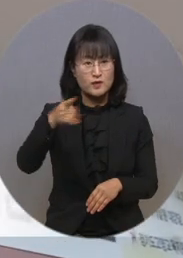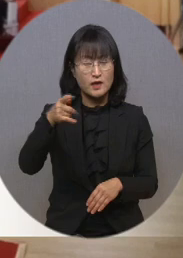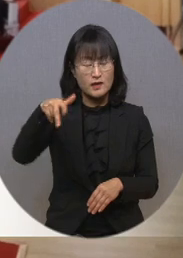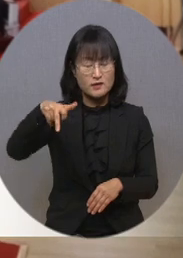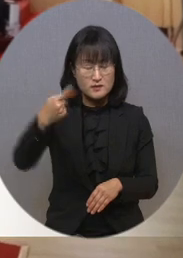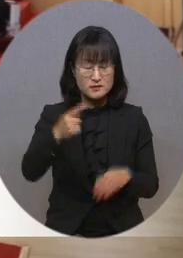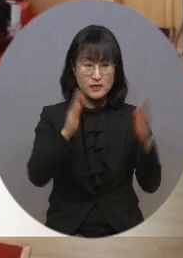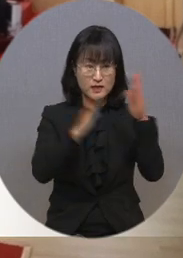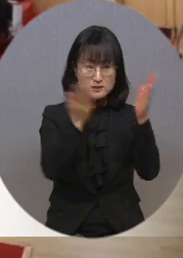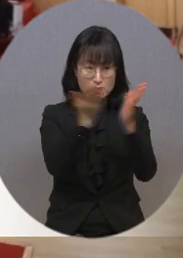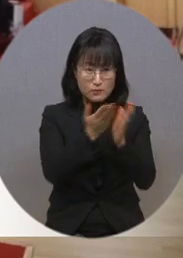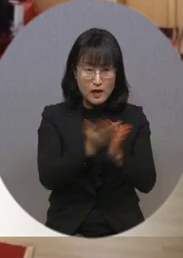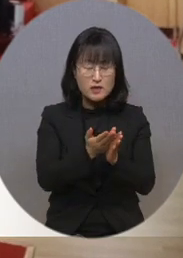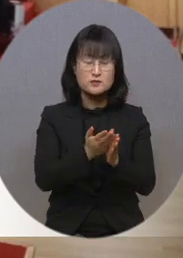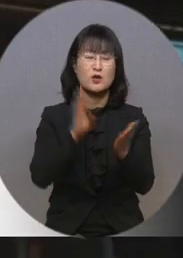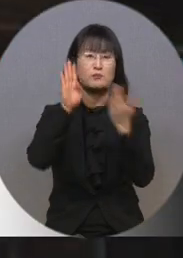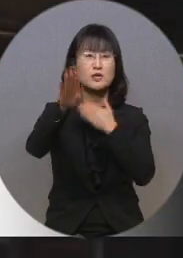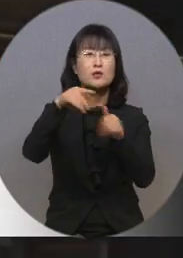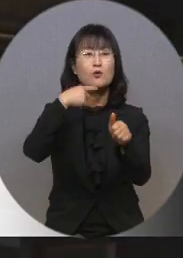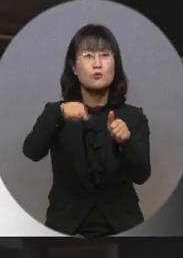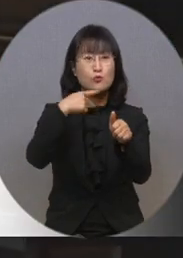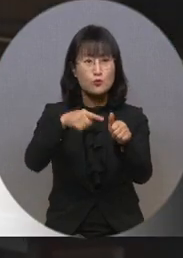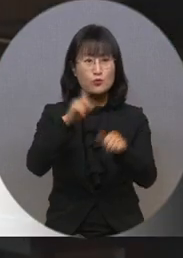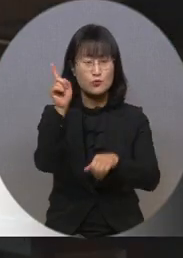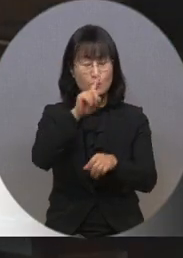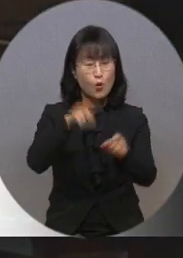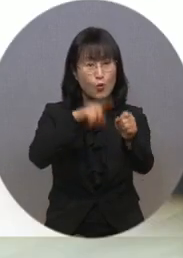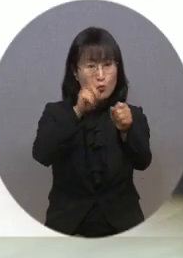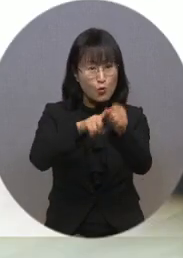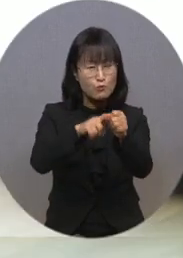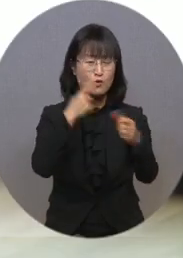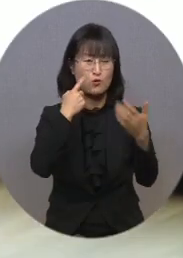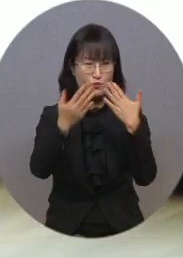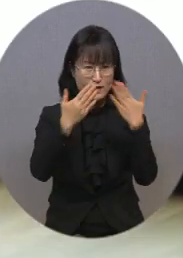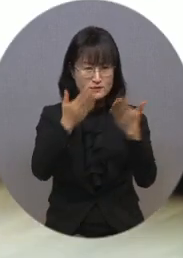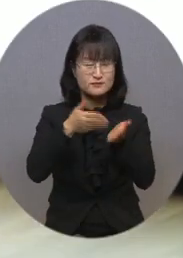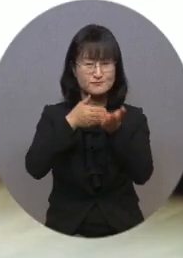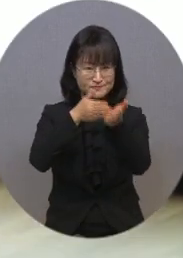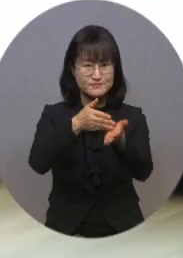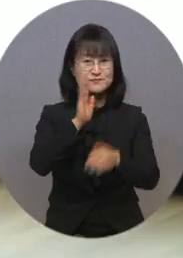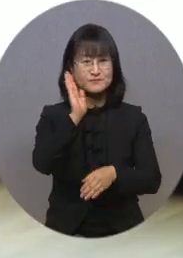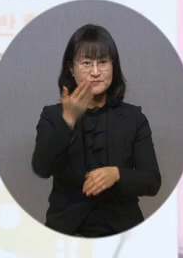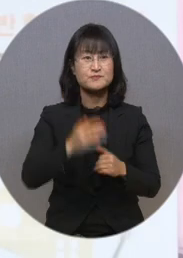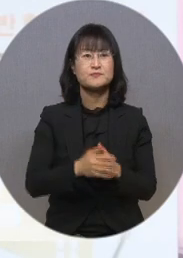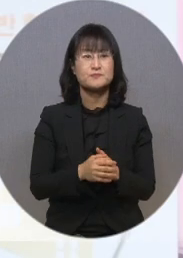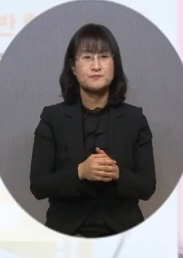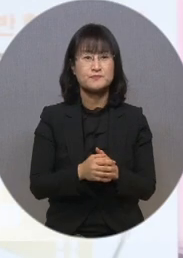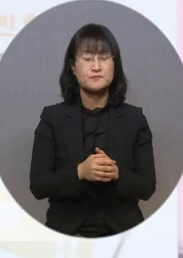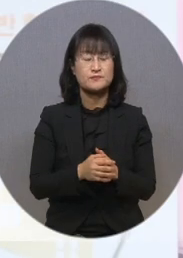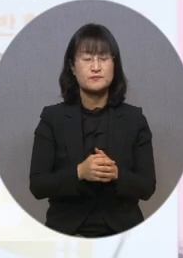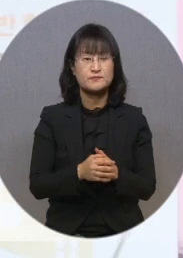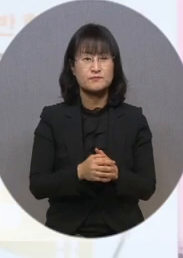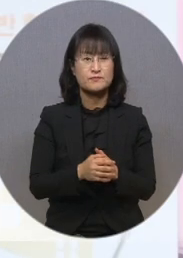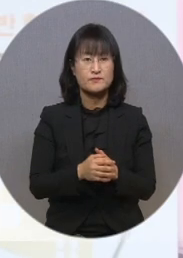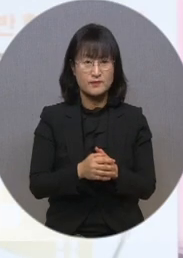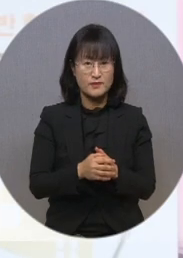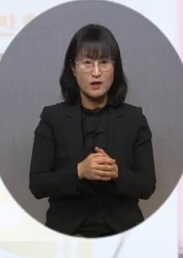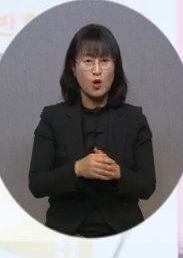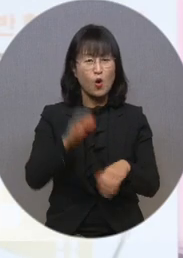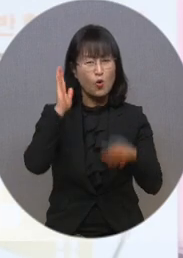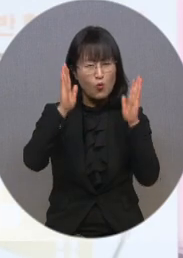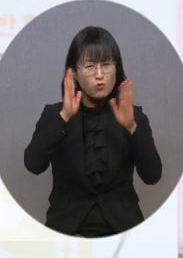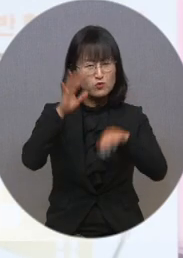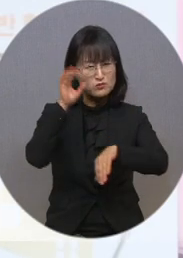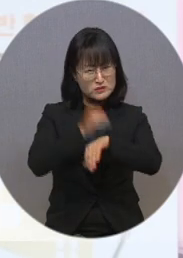맞춤형 고향형 미래교육은 그 지향점 또한 명확히 제시하고 있습니다. 그러니까 상위 5%, 상위